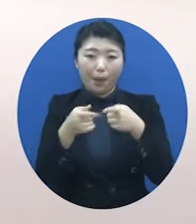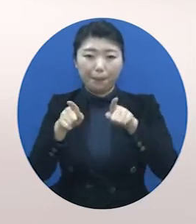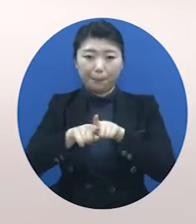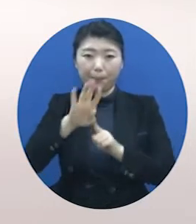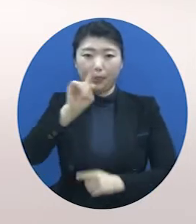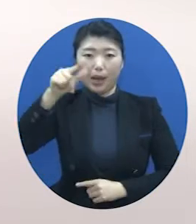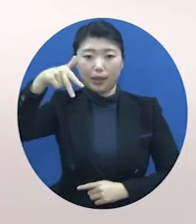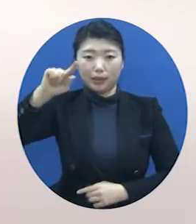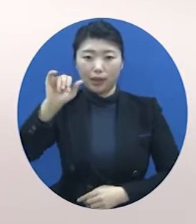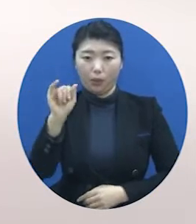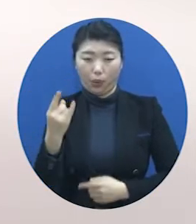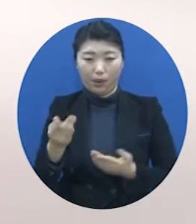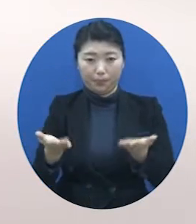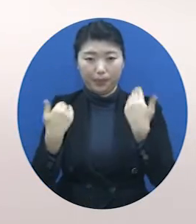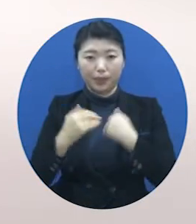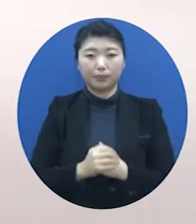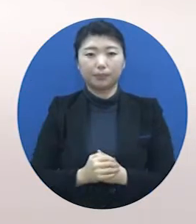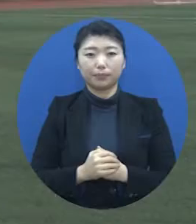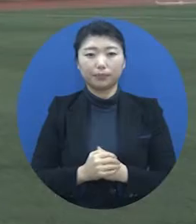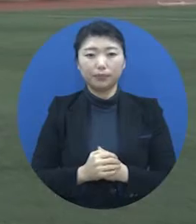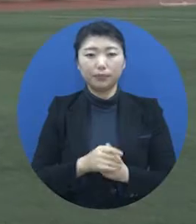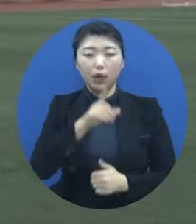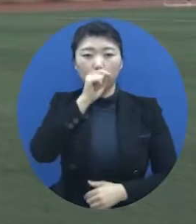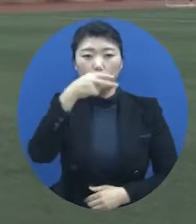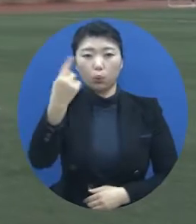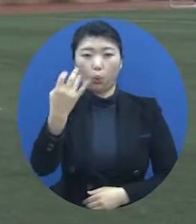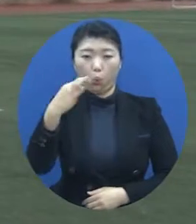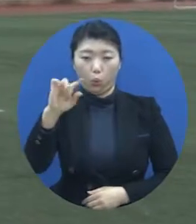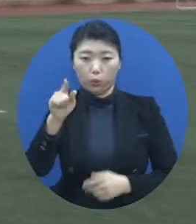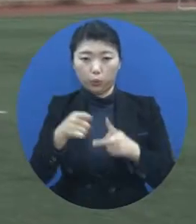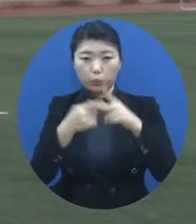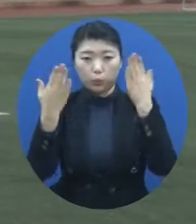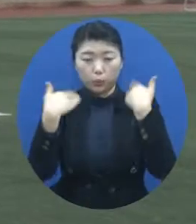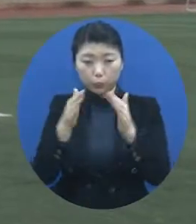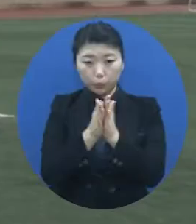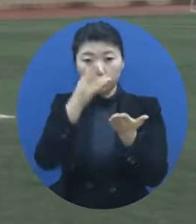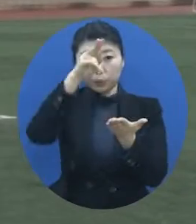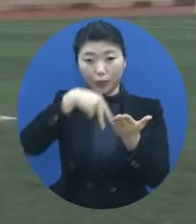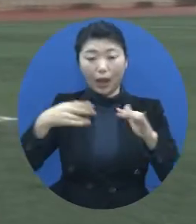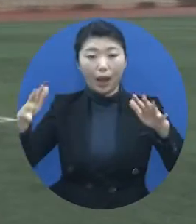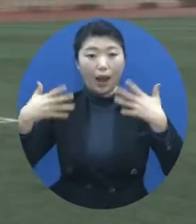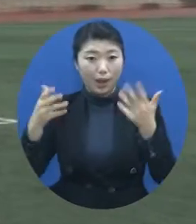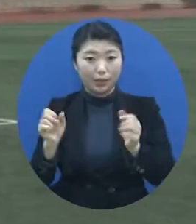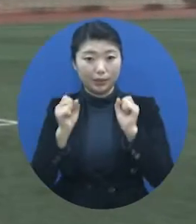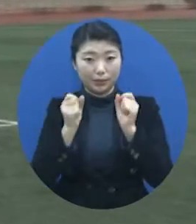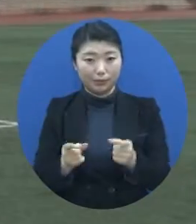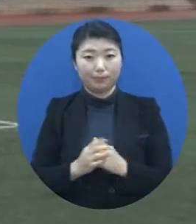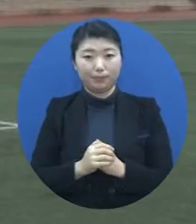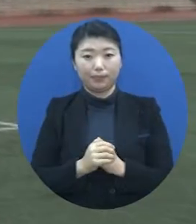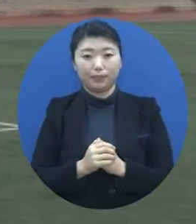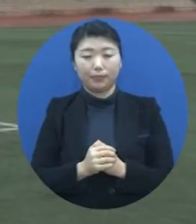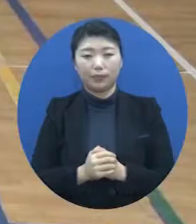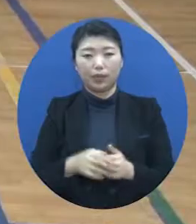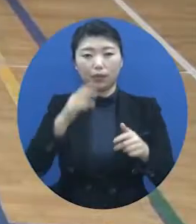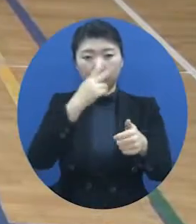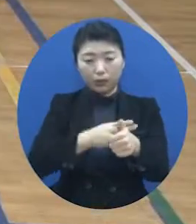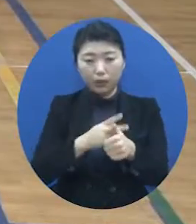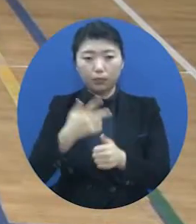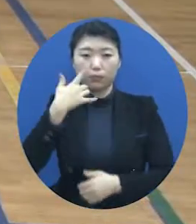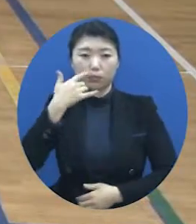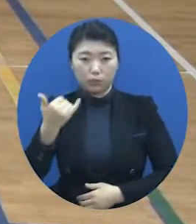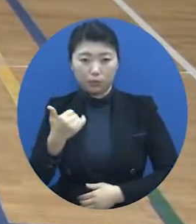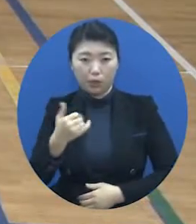도서 바자회를 개최했습니다. 연기도원 초등학교는 독서의 계절 가을을 맞이하여